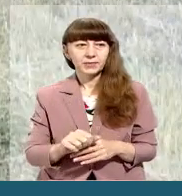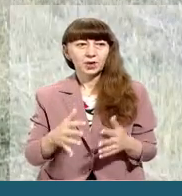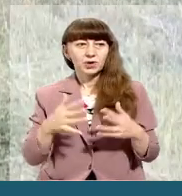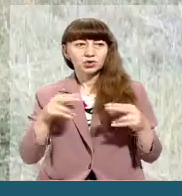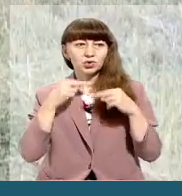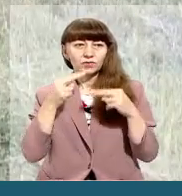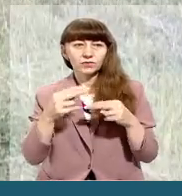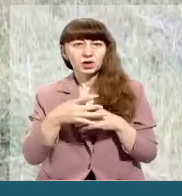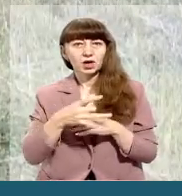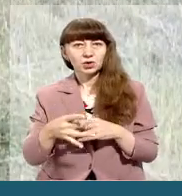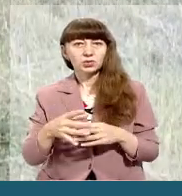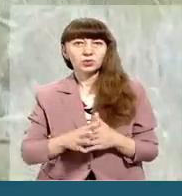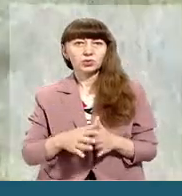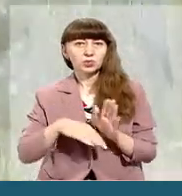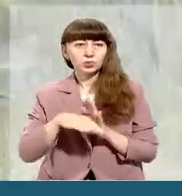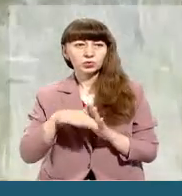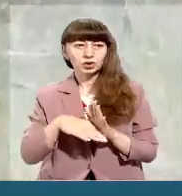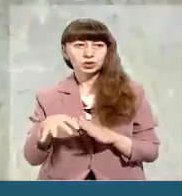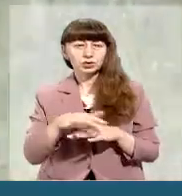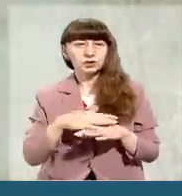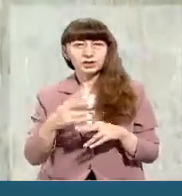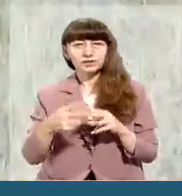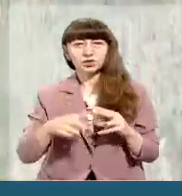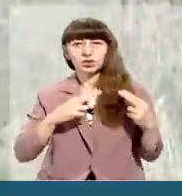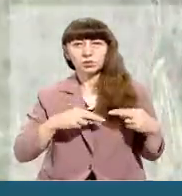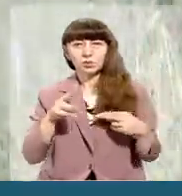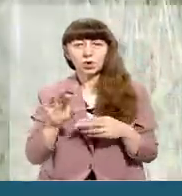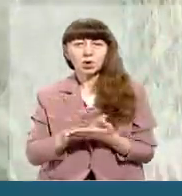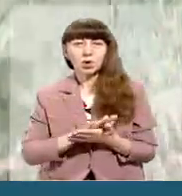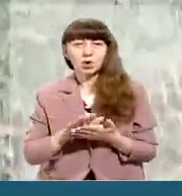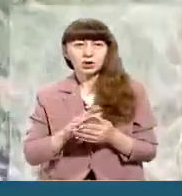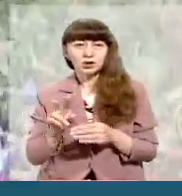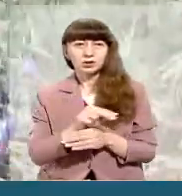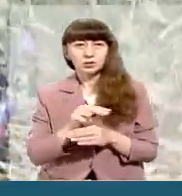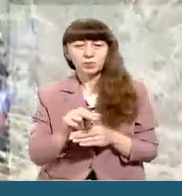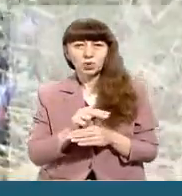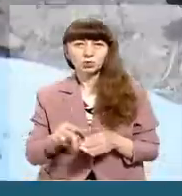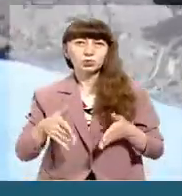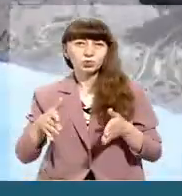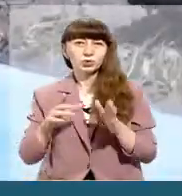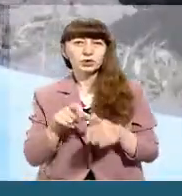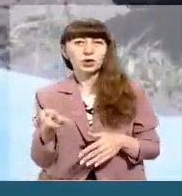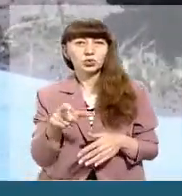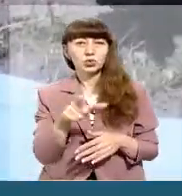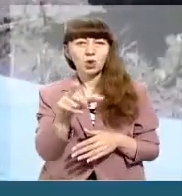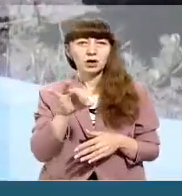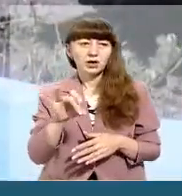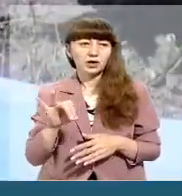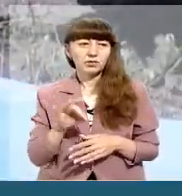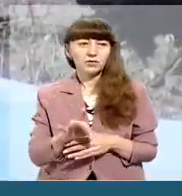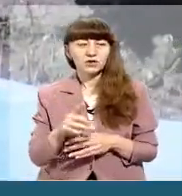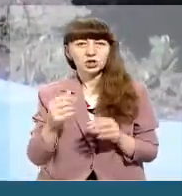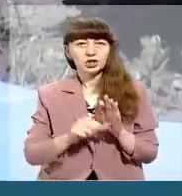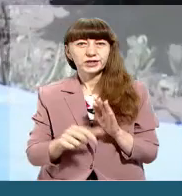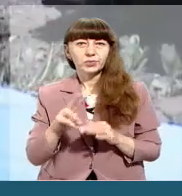Особое внимание в районе уделяют благоустройству. Завершены работы по устройству тротуара в районном центре на сумму свыше 60 миллионов тенге.